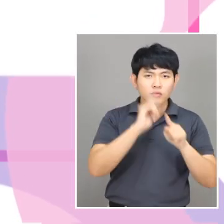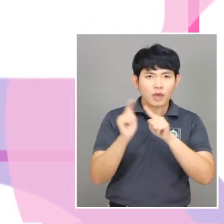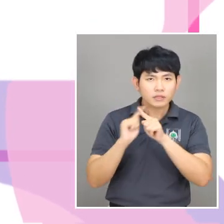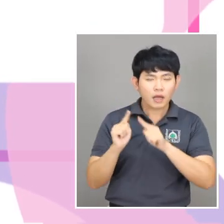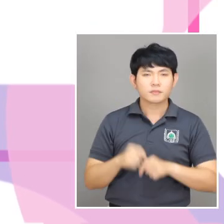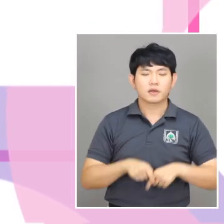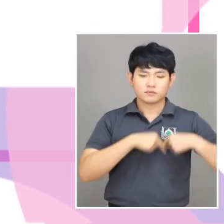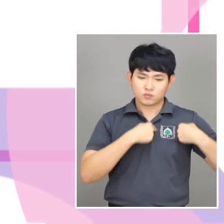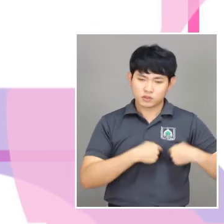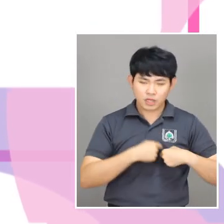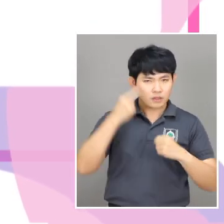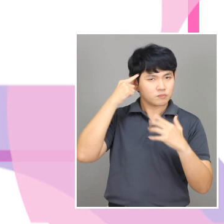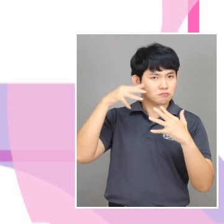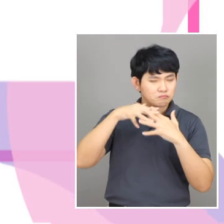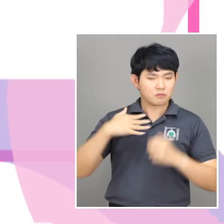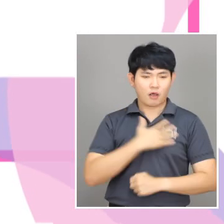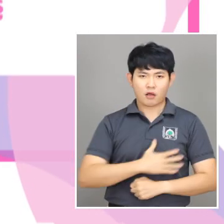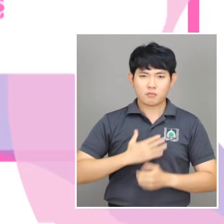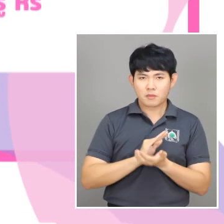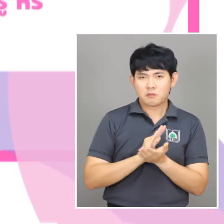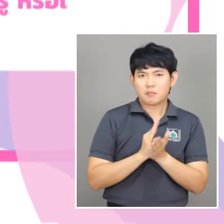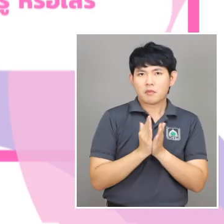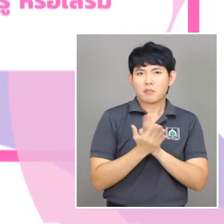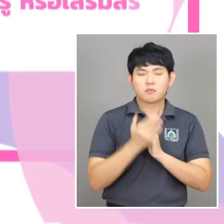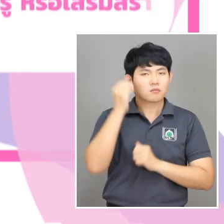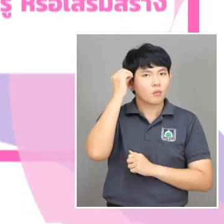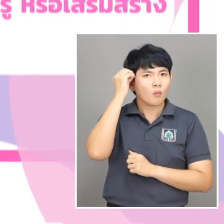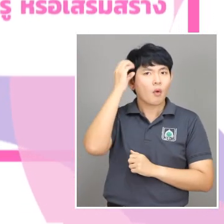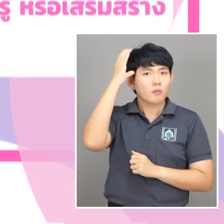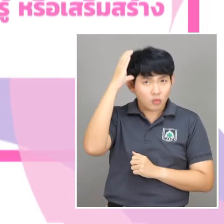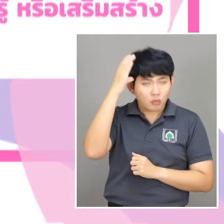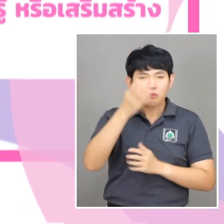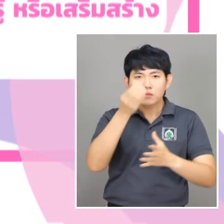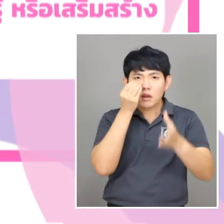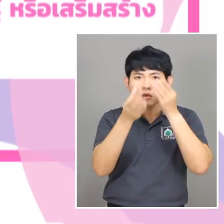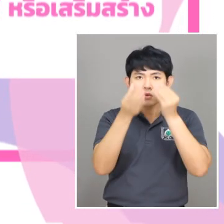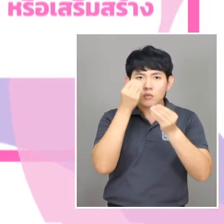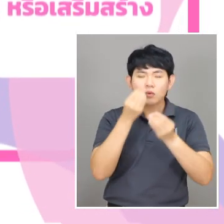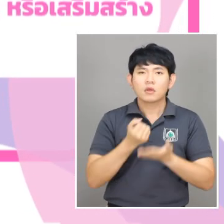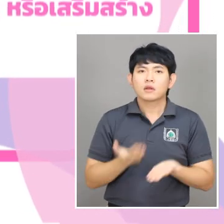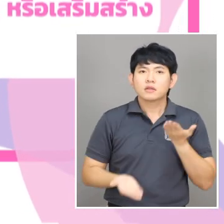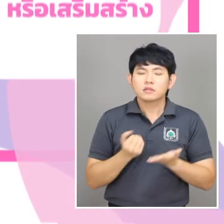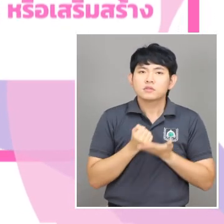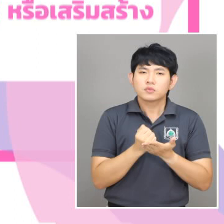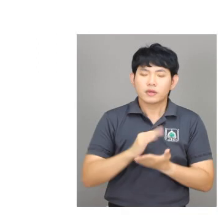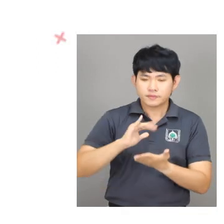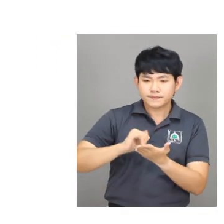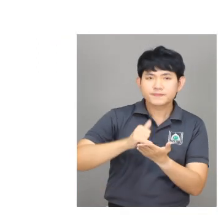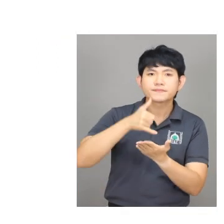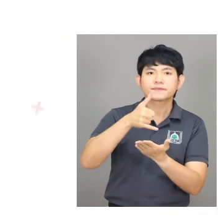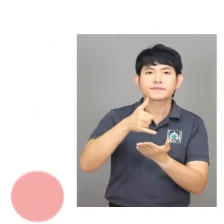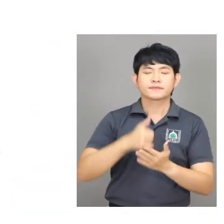ารมณ์สังคมพฤติกรรมสติปัญญาการเรียนรู้หรือเสริมสร้างสมรรถภาพให้ดีขึ้น